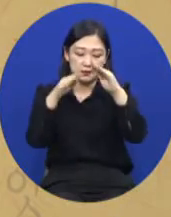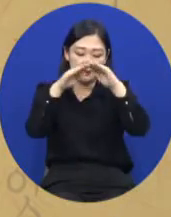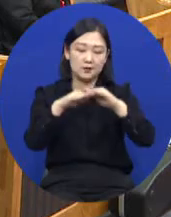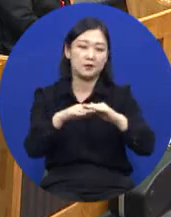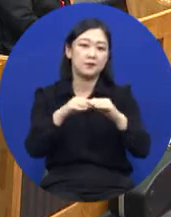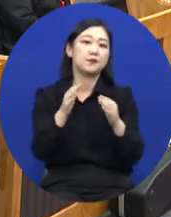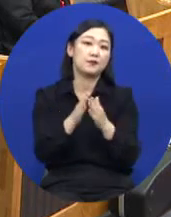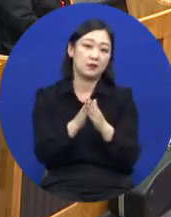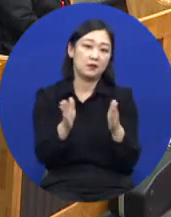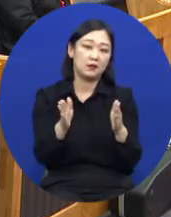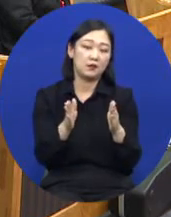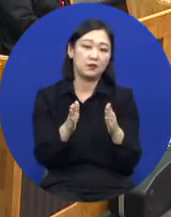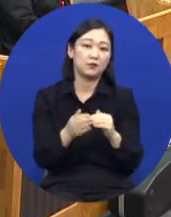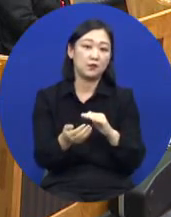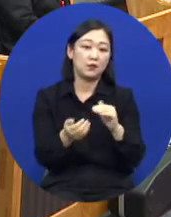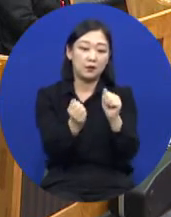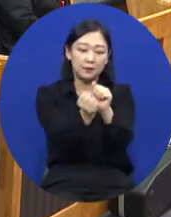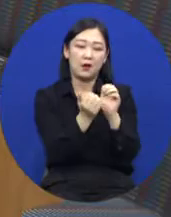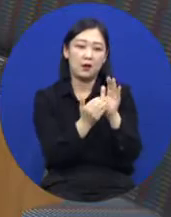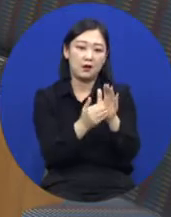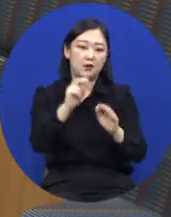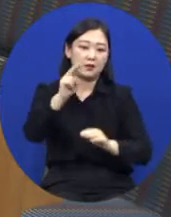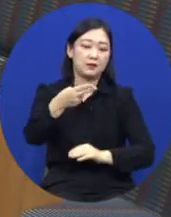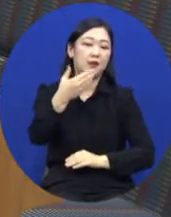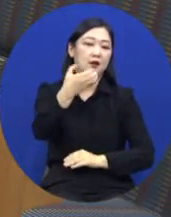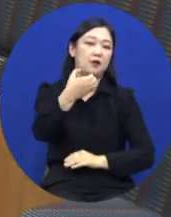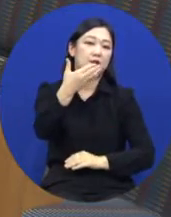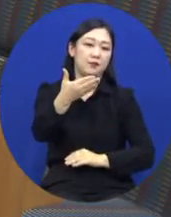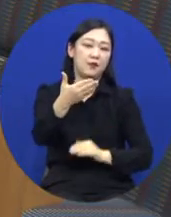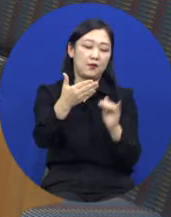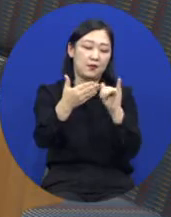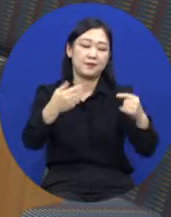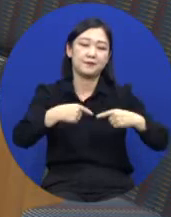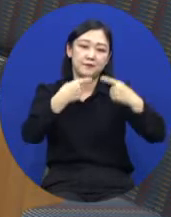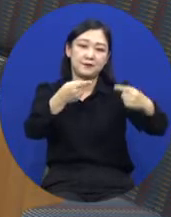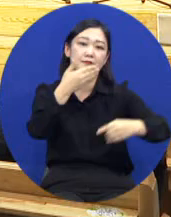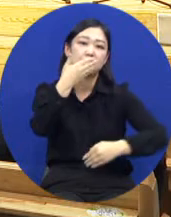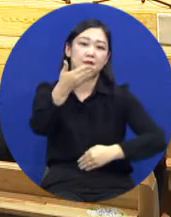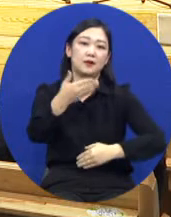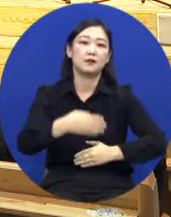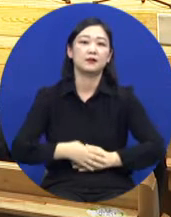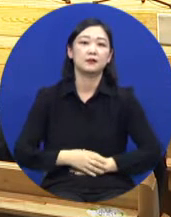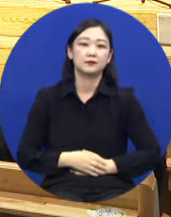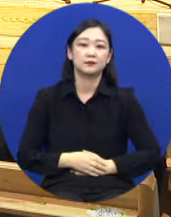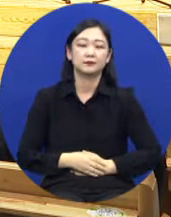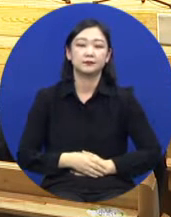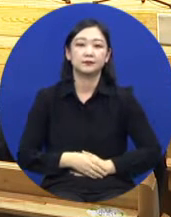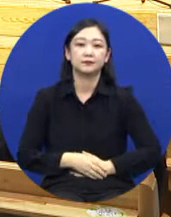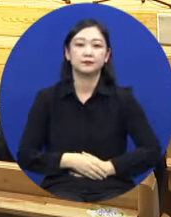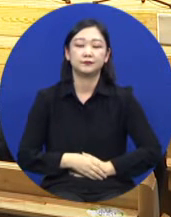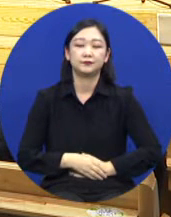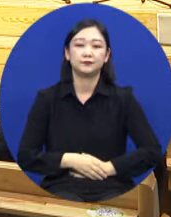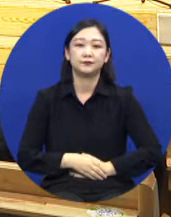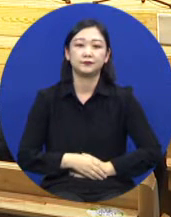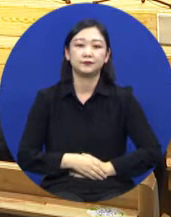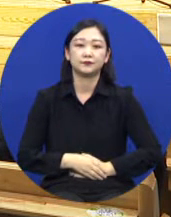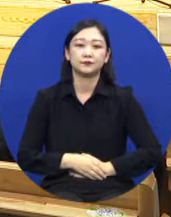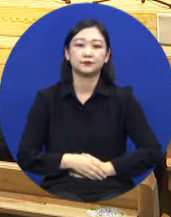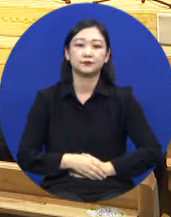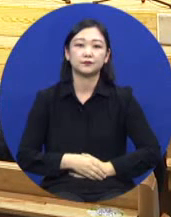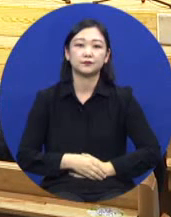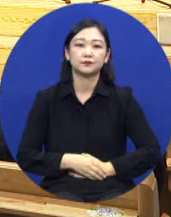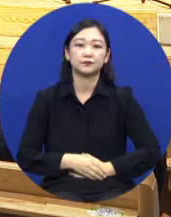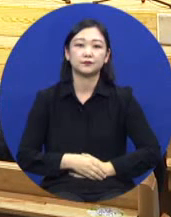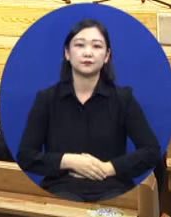열리고 방역수칙에 따라 최대 299명까지 참석할 수 있습니다. MBC 뉴스 박혜진입니다.